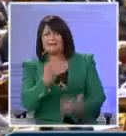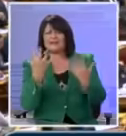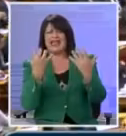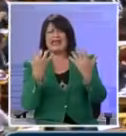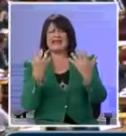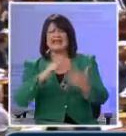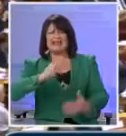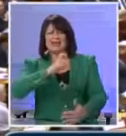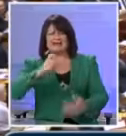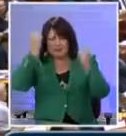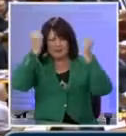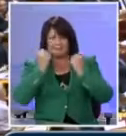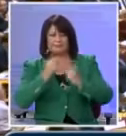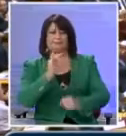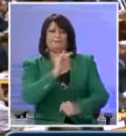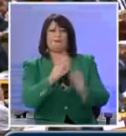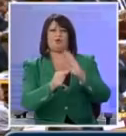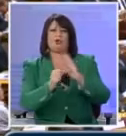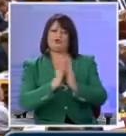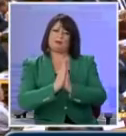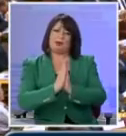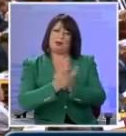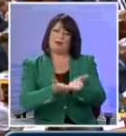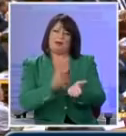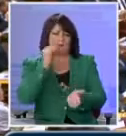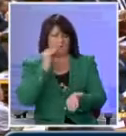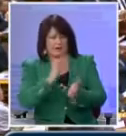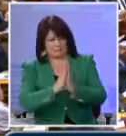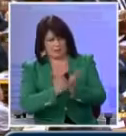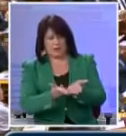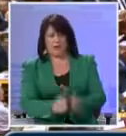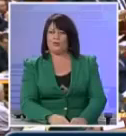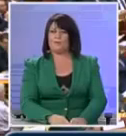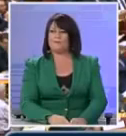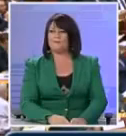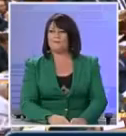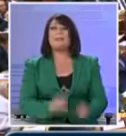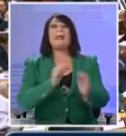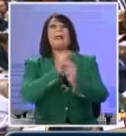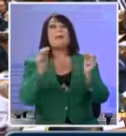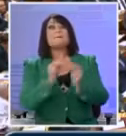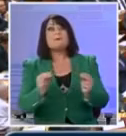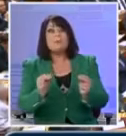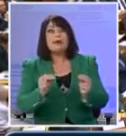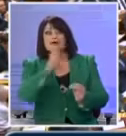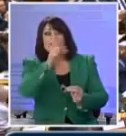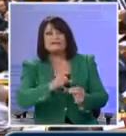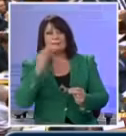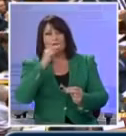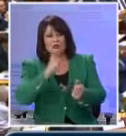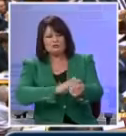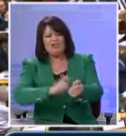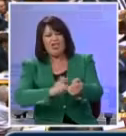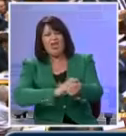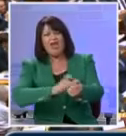έσει αυτό είναι κύριε μεϊμαράκη αυτό σας είπα επομένως επομένως επομένως ο εκνευρισμός αυτός δεν